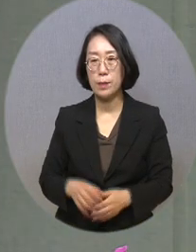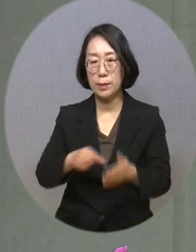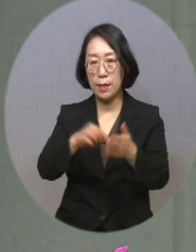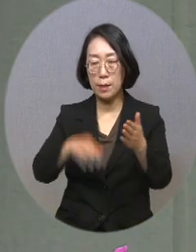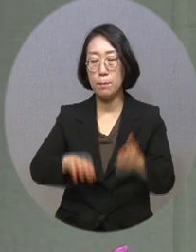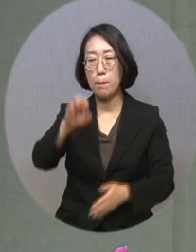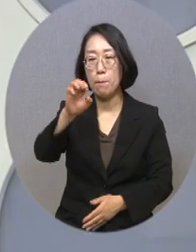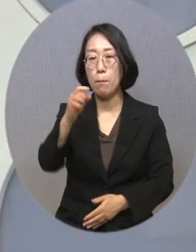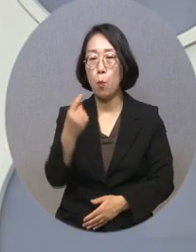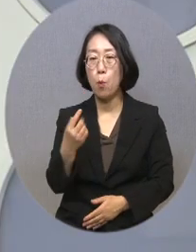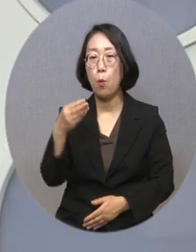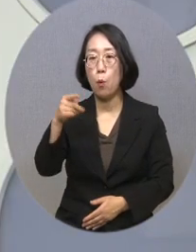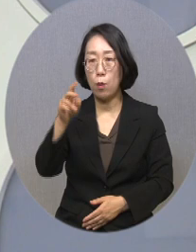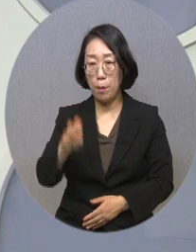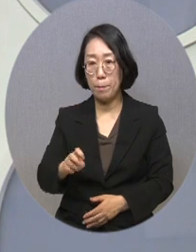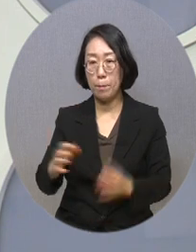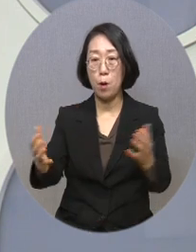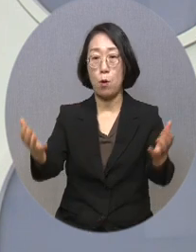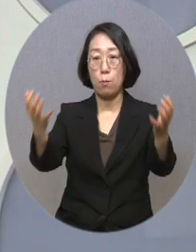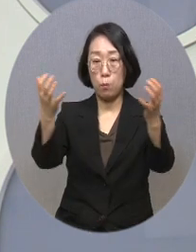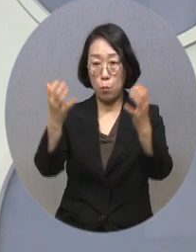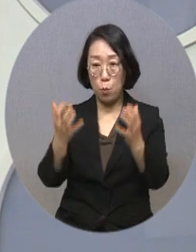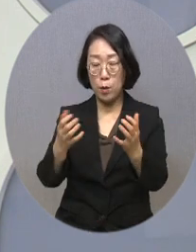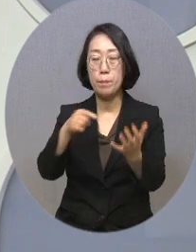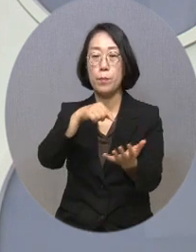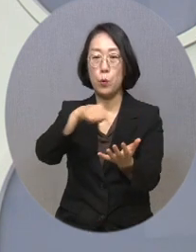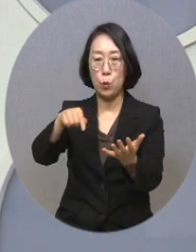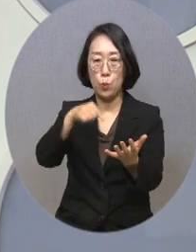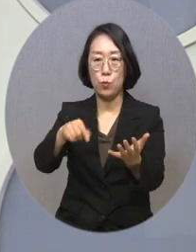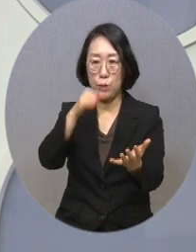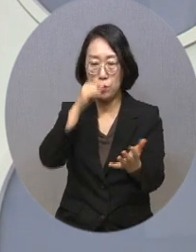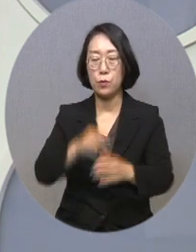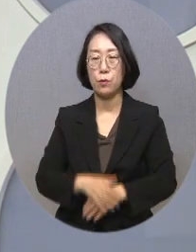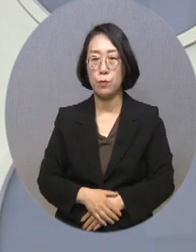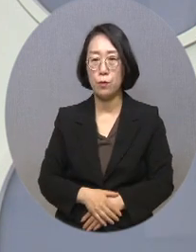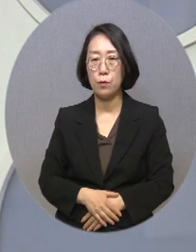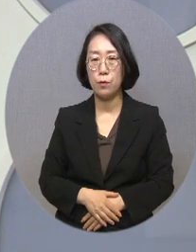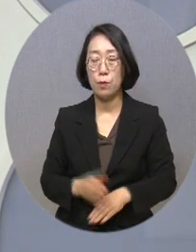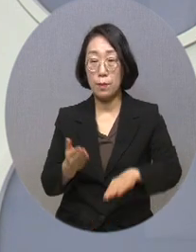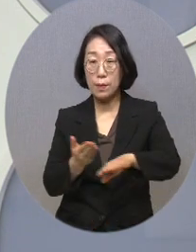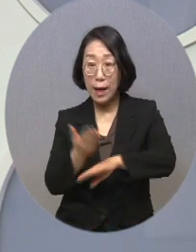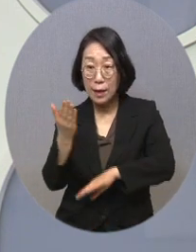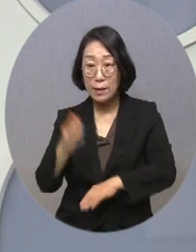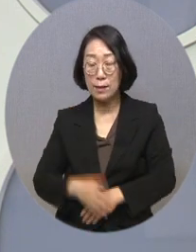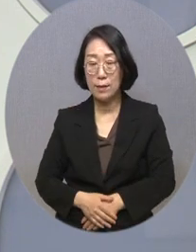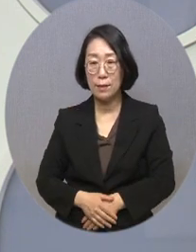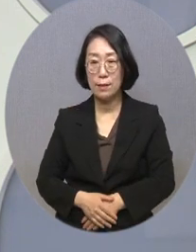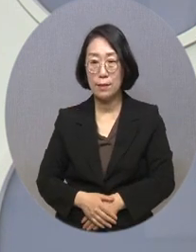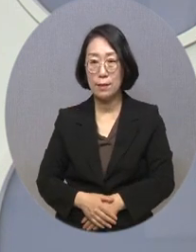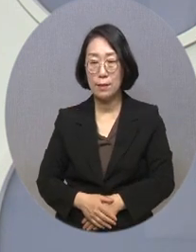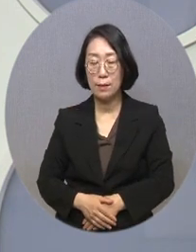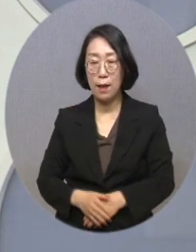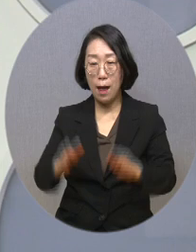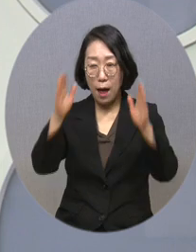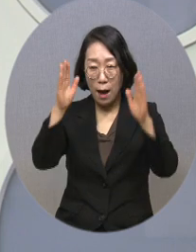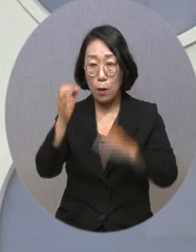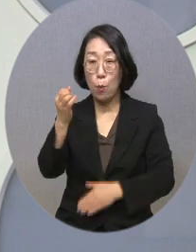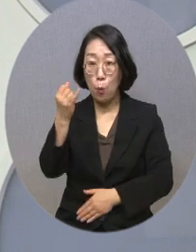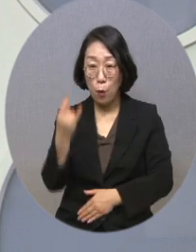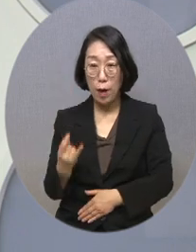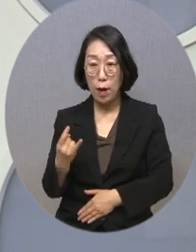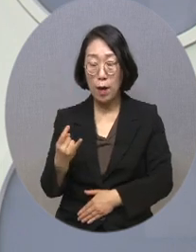한국세무포럼이라고 하는 네. 이 이제 포럼을 이제 열고 있습니다. 다른 학회나 이런 데서는 이